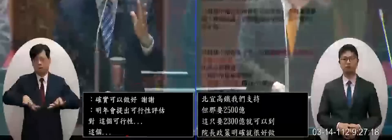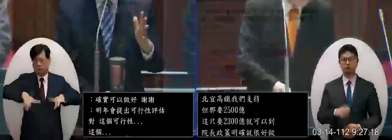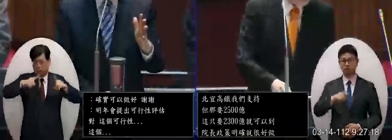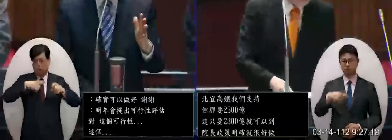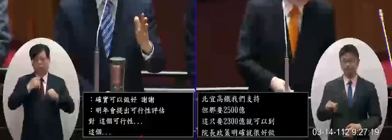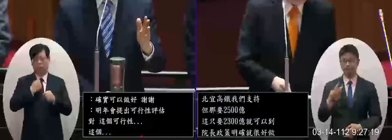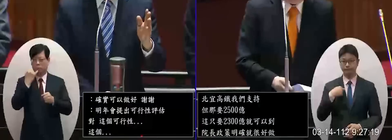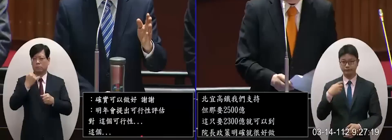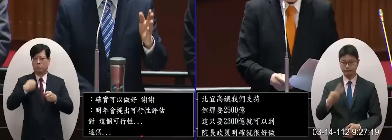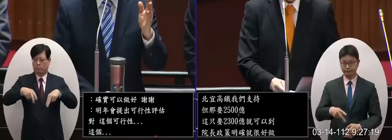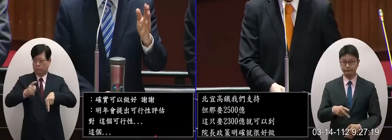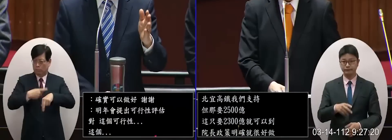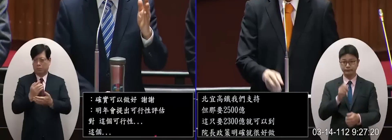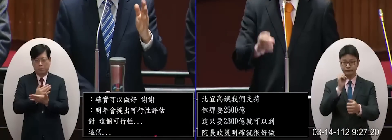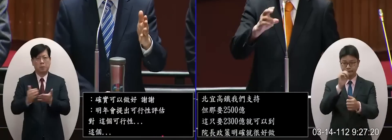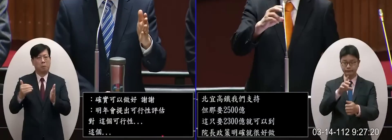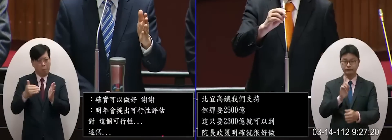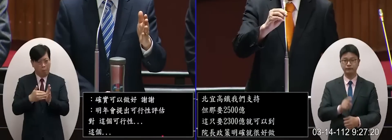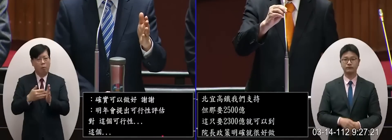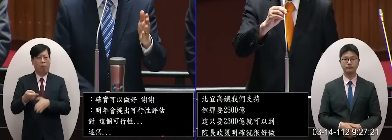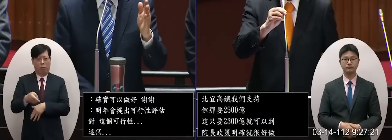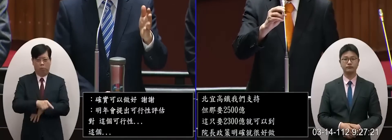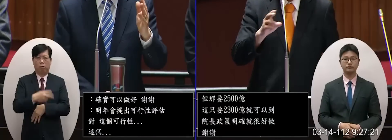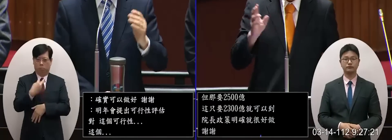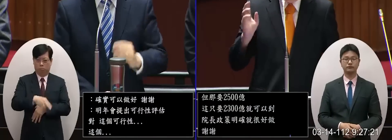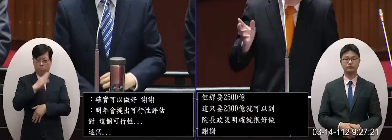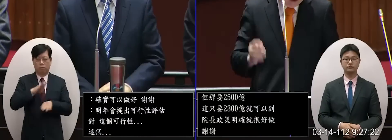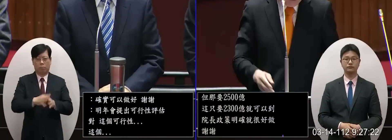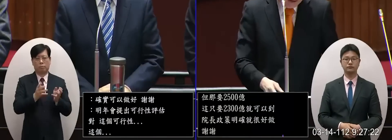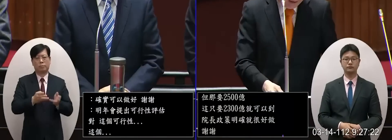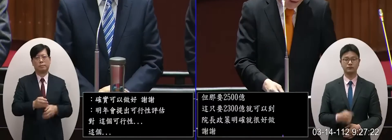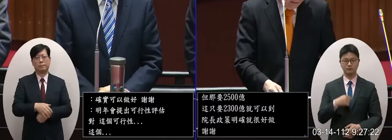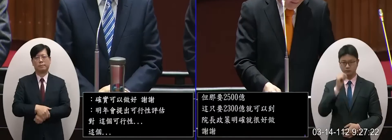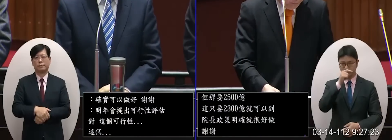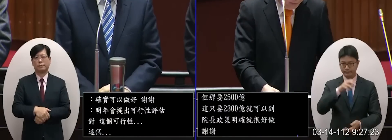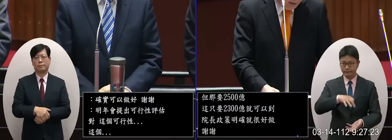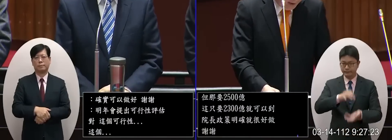行性的评估，可行性评估可行的话，我们就会来做。 北溪要特别强调哈、哦，